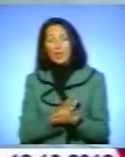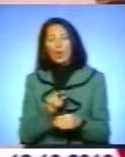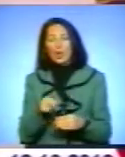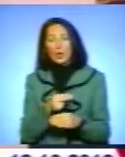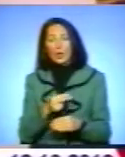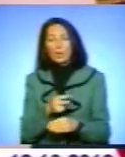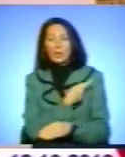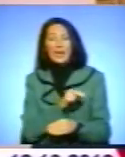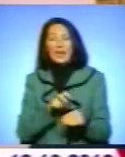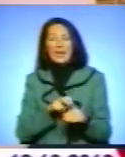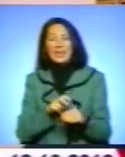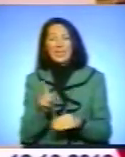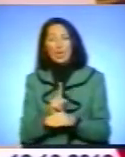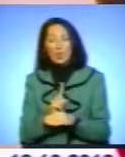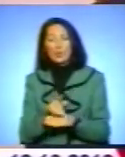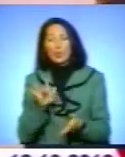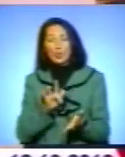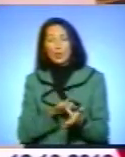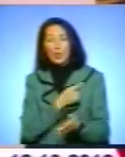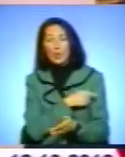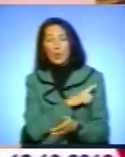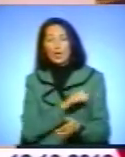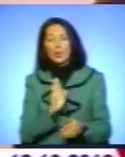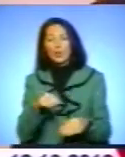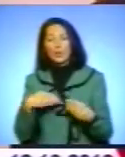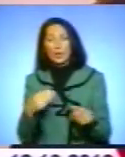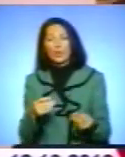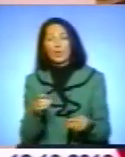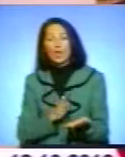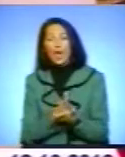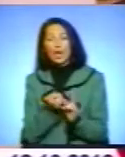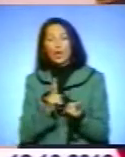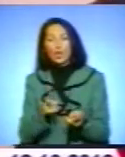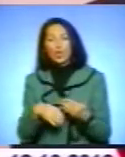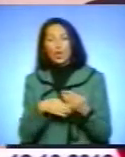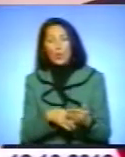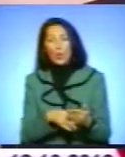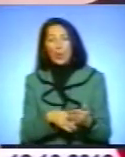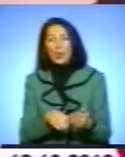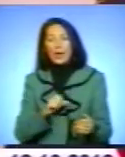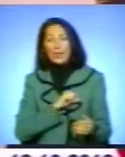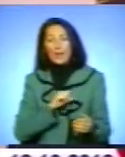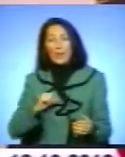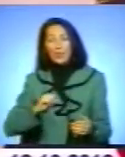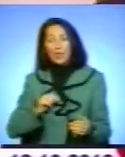стоматологічної поліклініки. Вона буде включати в себе як хірургічну допомогу, так терапевтичну дітям.